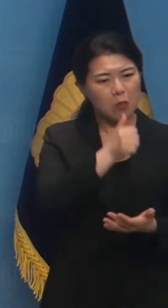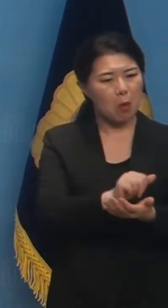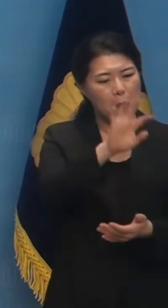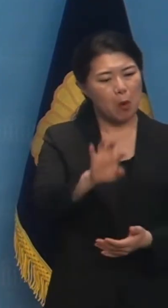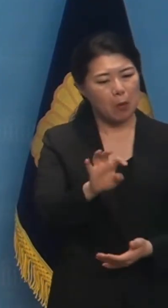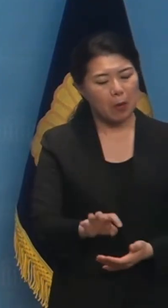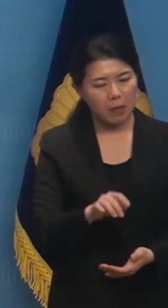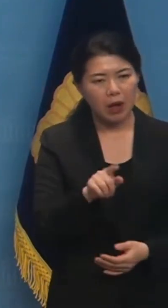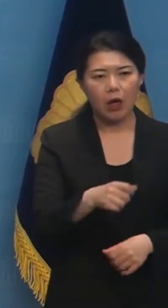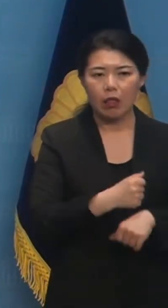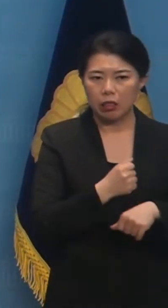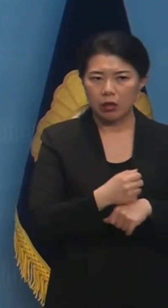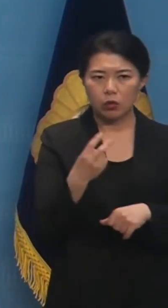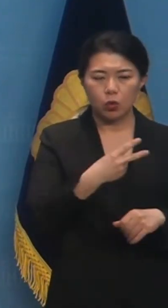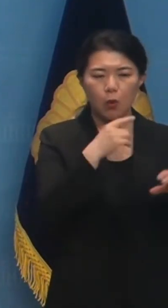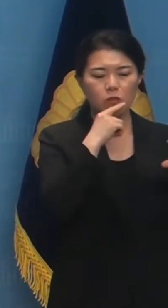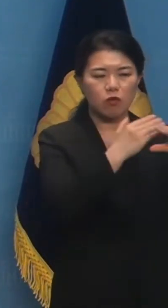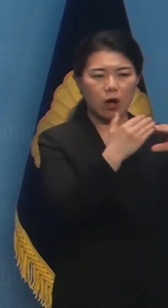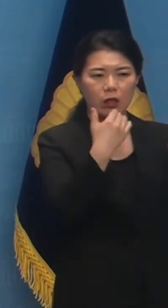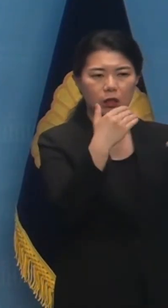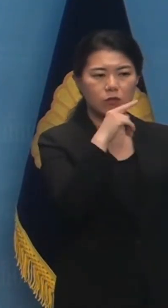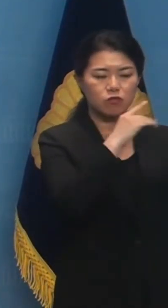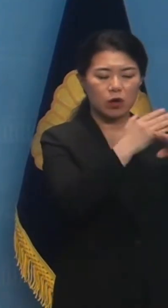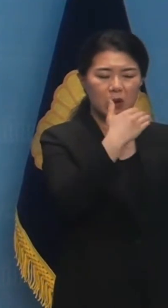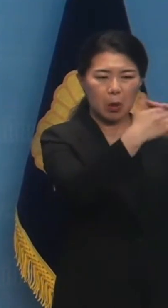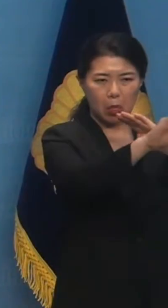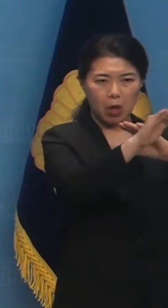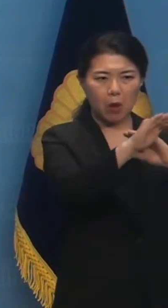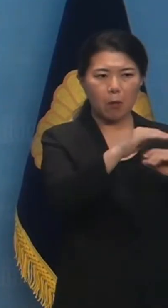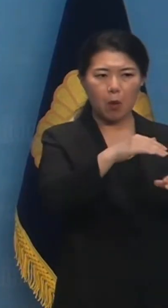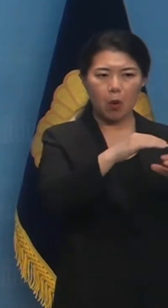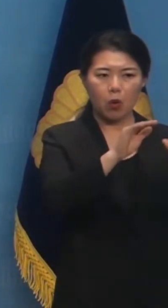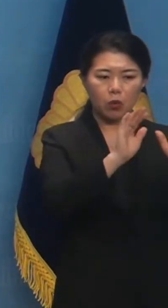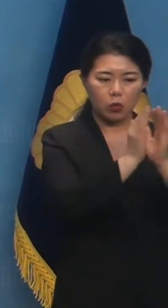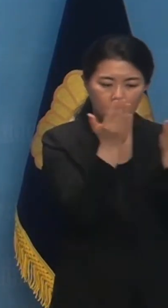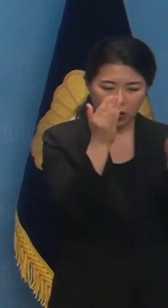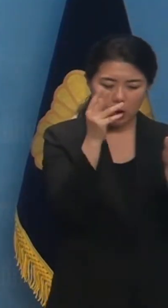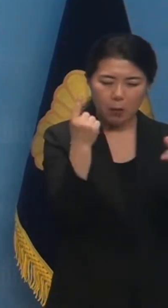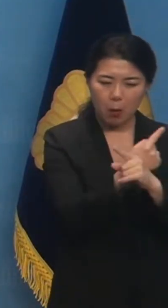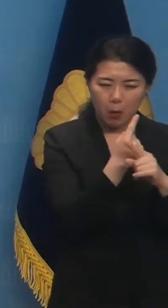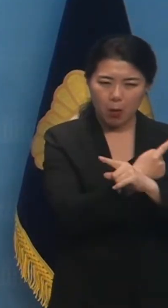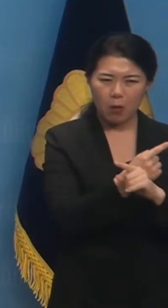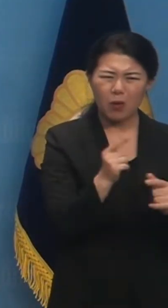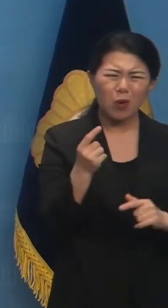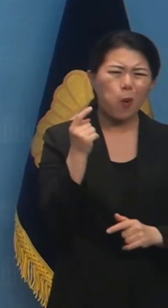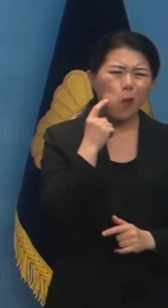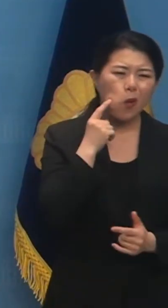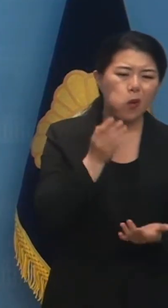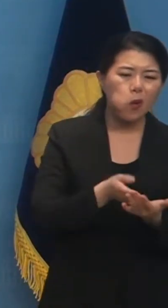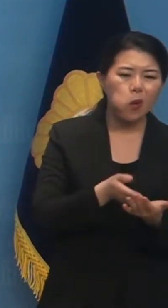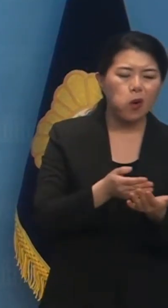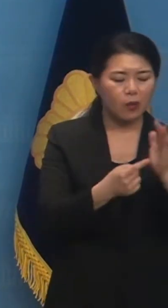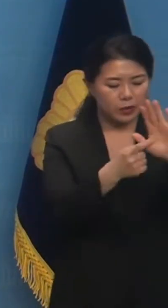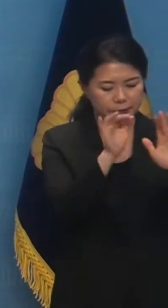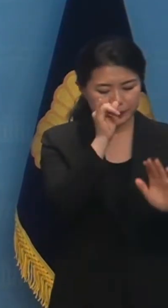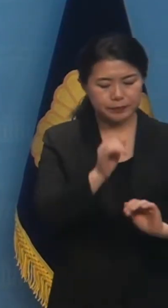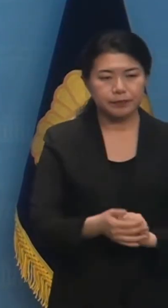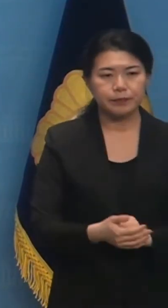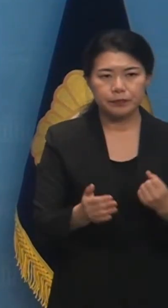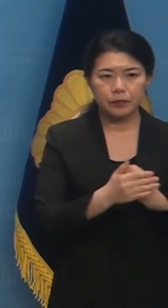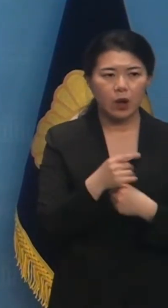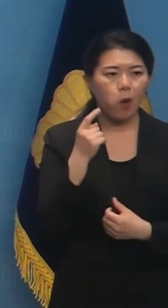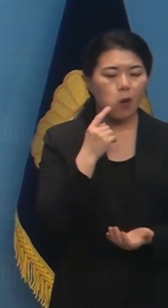표현으로 비방하거나 대북 송금, 도덕윤리 교과서 내용 변경 등의 근거 없는 허위 사실을 공표하였습니다.